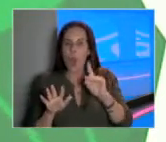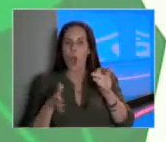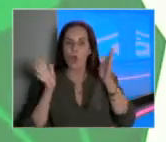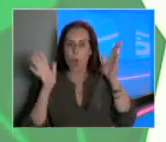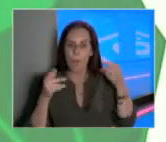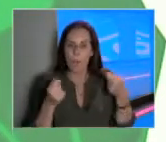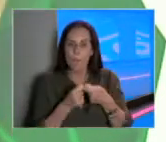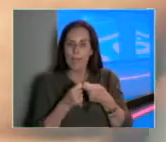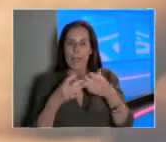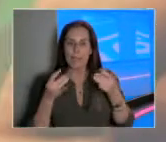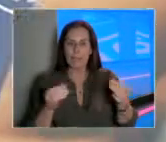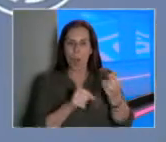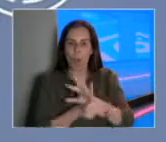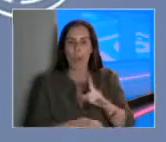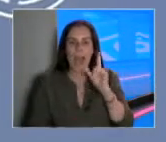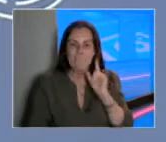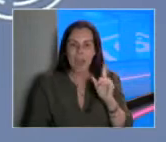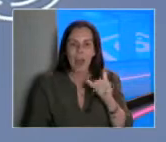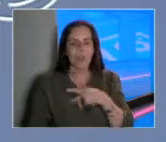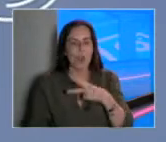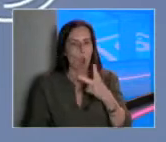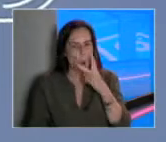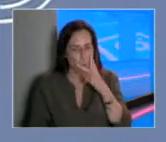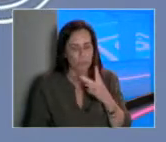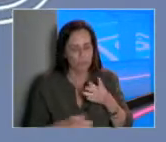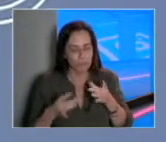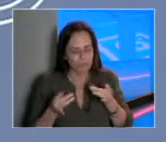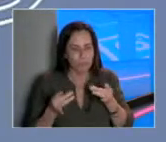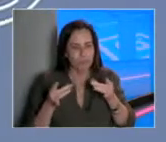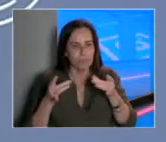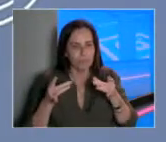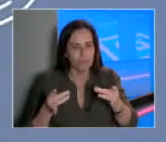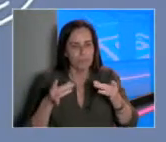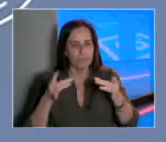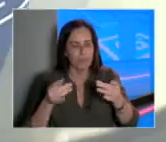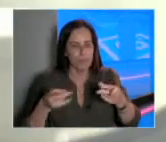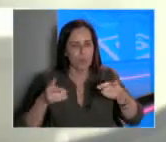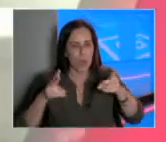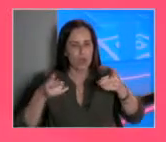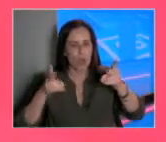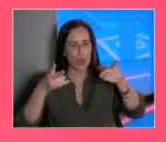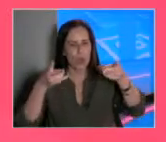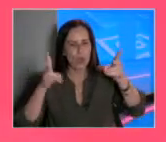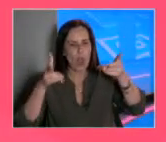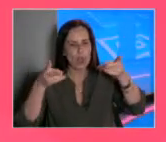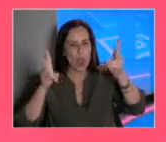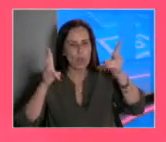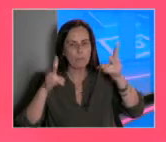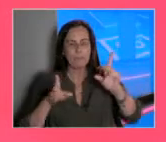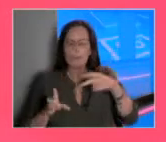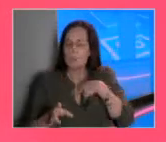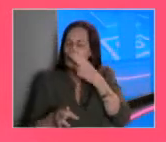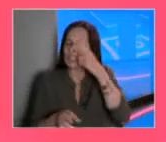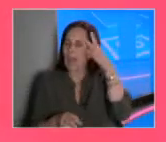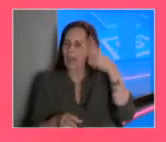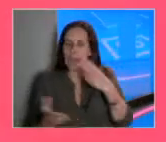נורא מבחינת הנדבקים, אבל אנחנו רואים שההדבקה היא בעלייה, אמנם עלייה מתונה, אבל עלייה. ואנחנו מנסים